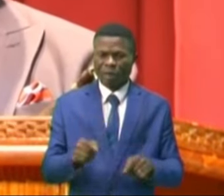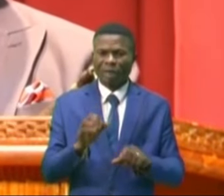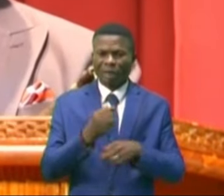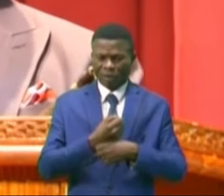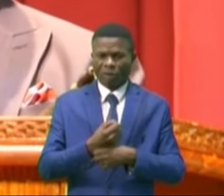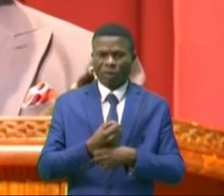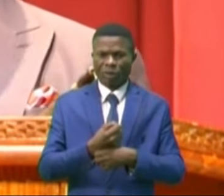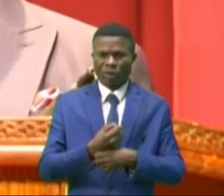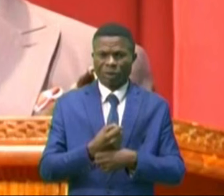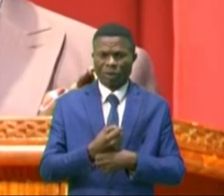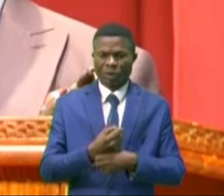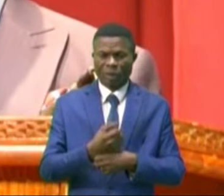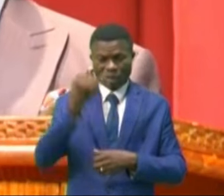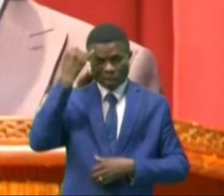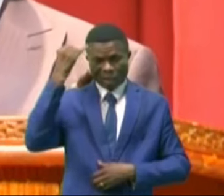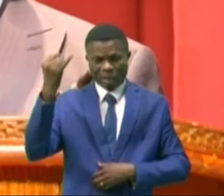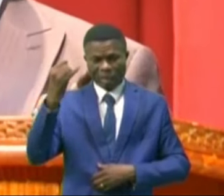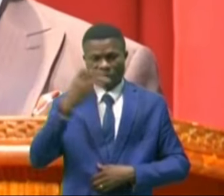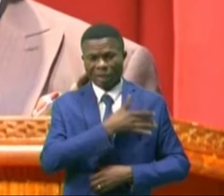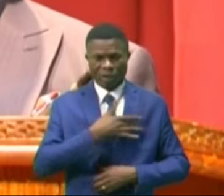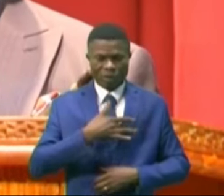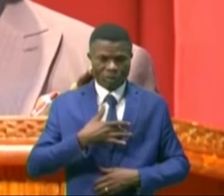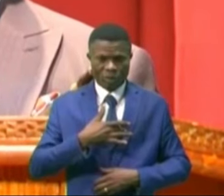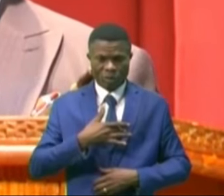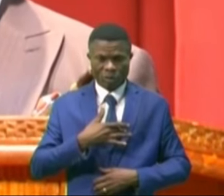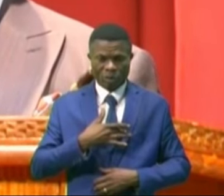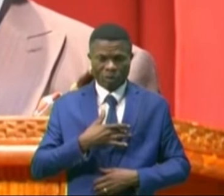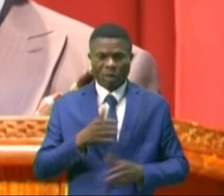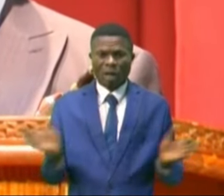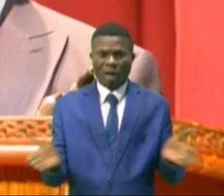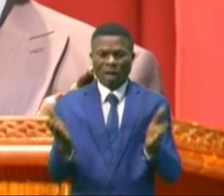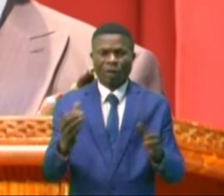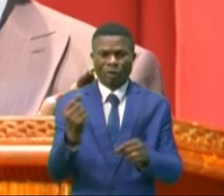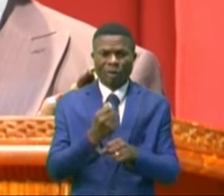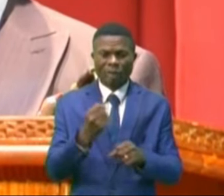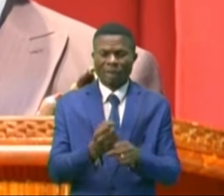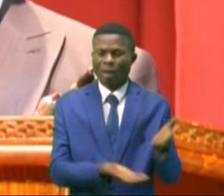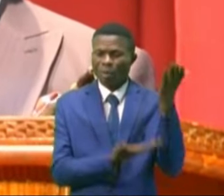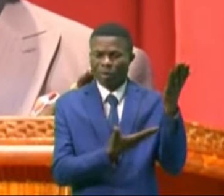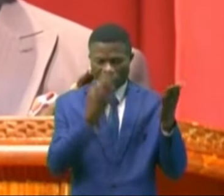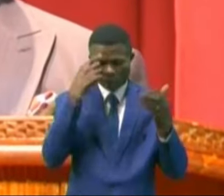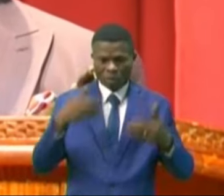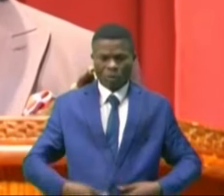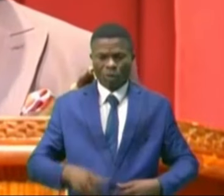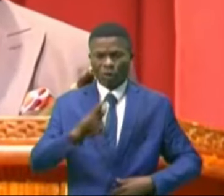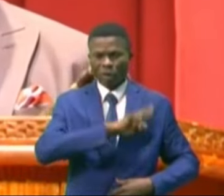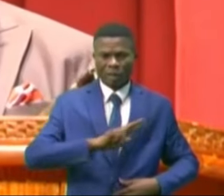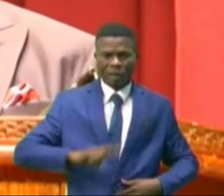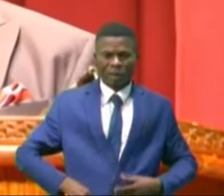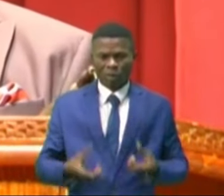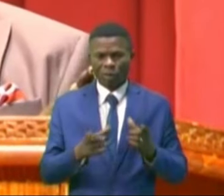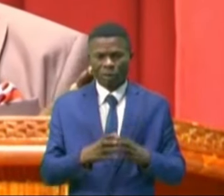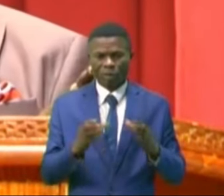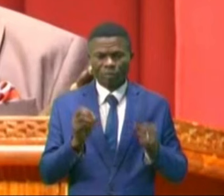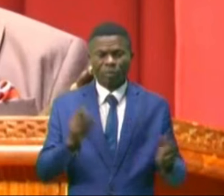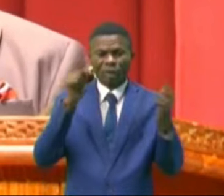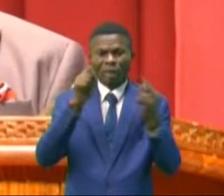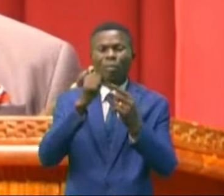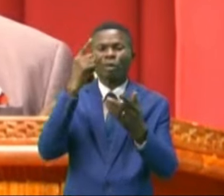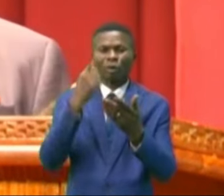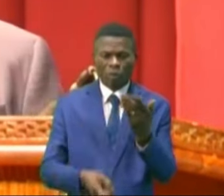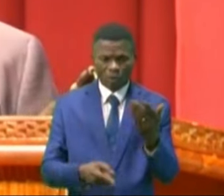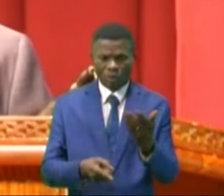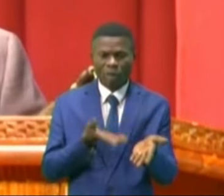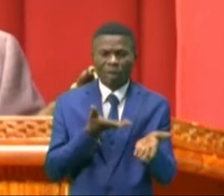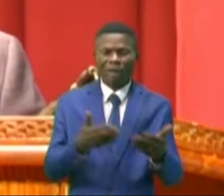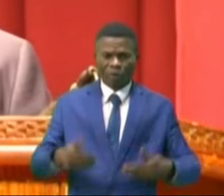créer une initiative dénommée « Stimuler les emplois décents pour les jeunes en RDC » avec pour objectif